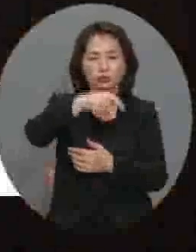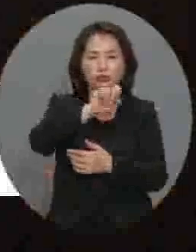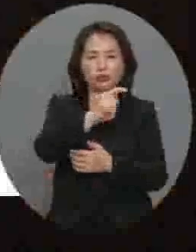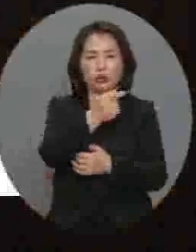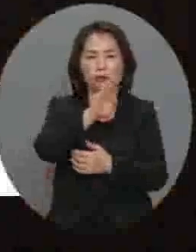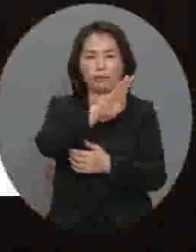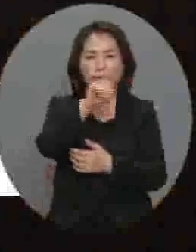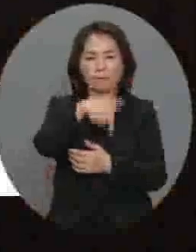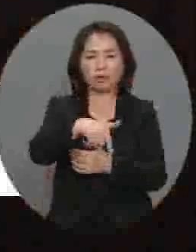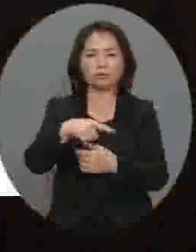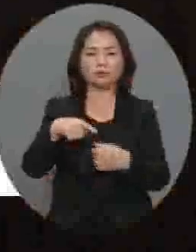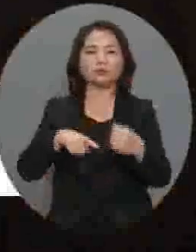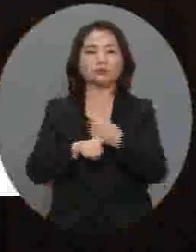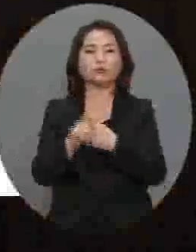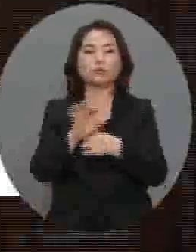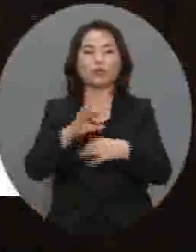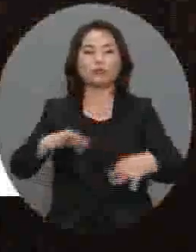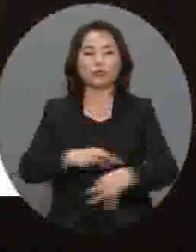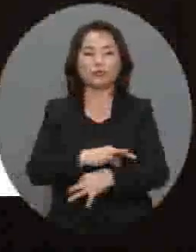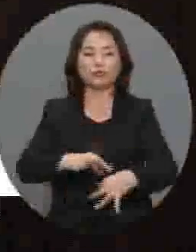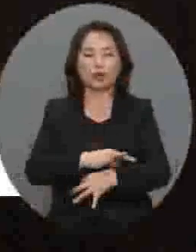검수완판이라고 하는 것은